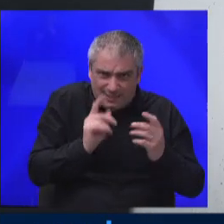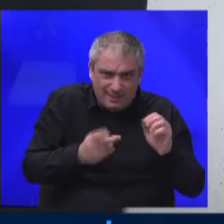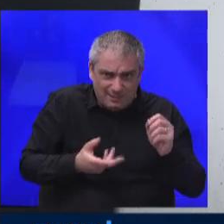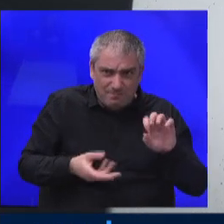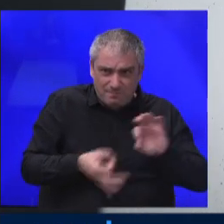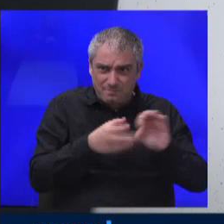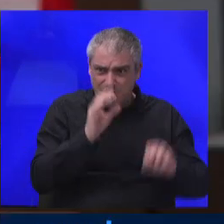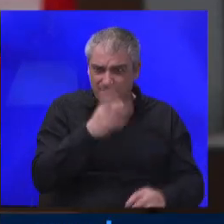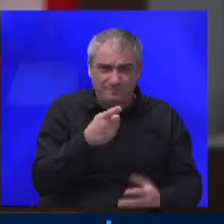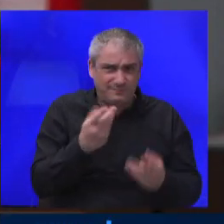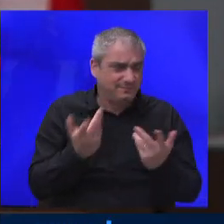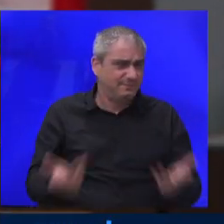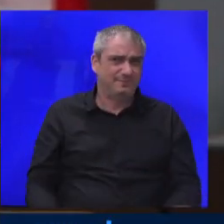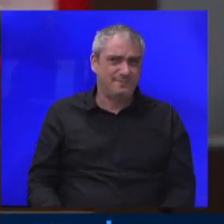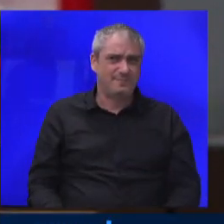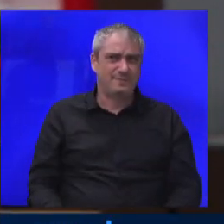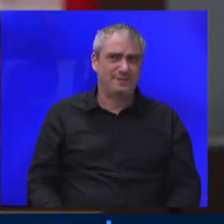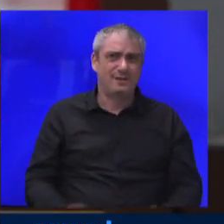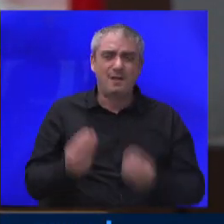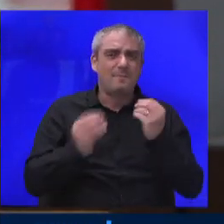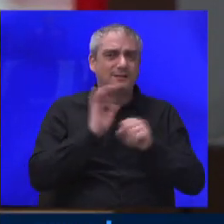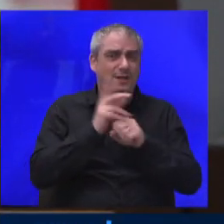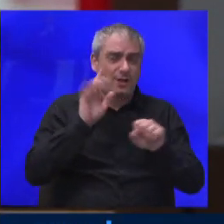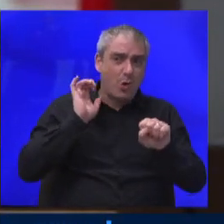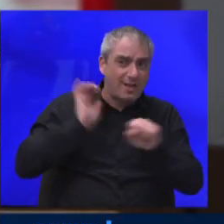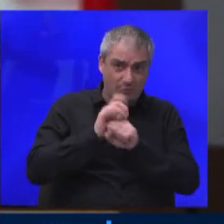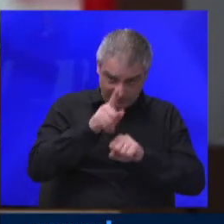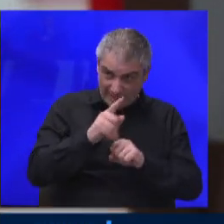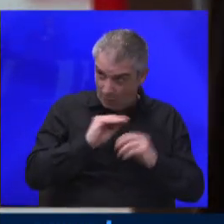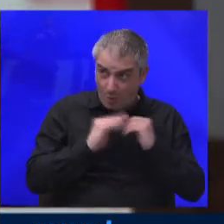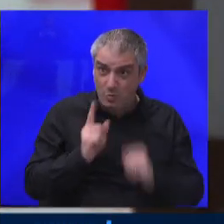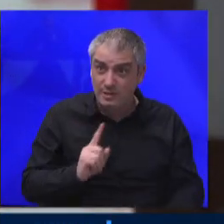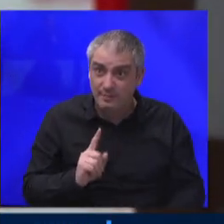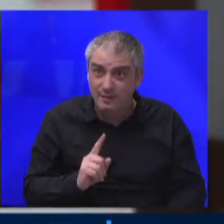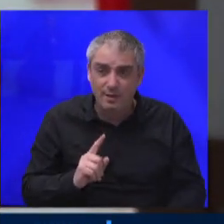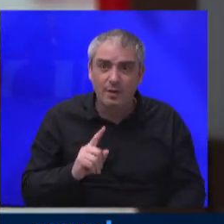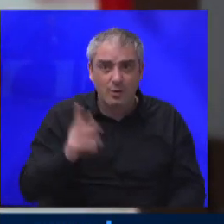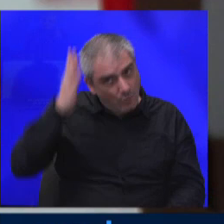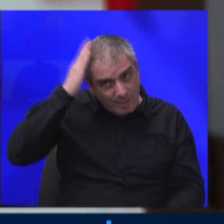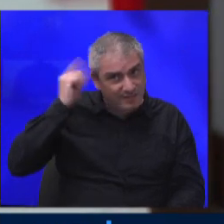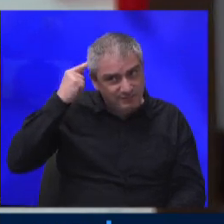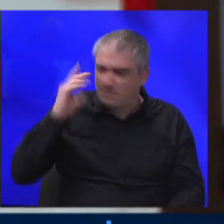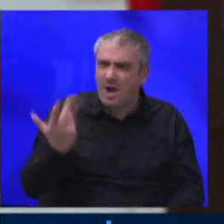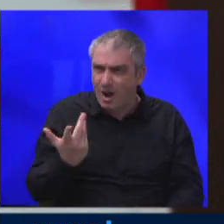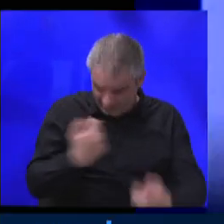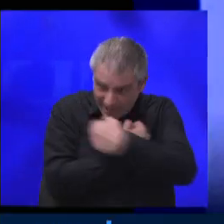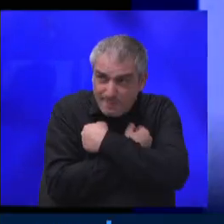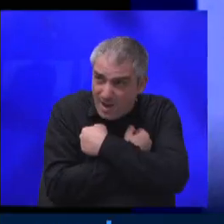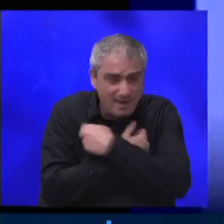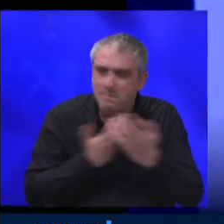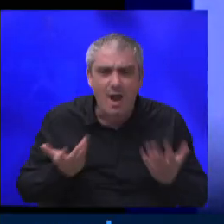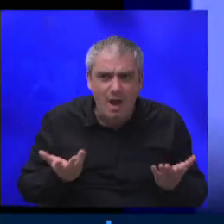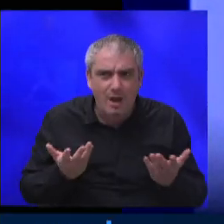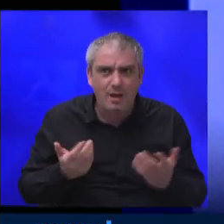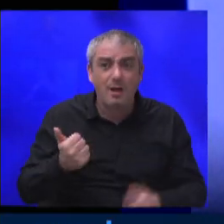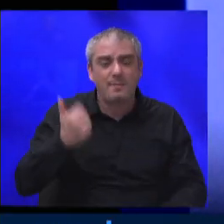מותאמת? מה עשה מגונה בנסיבות אינוס? זה מגיע לא מותאמת, הוא ניטף את השיער, והוא חיבק אותה.